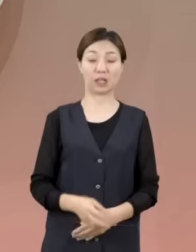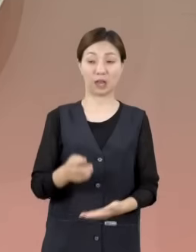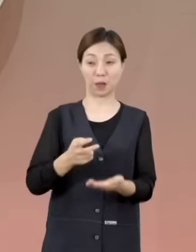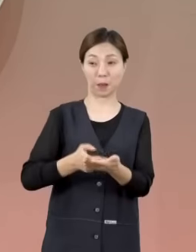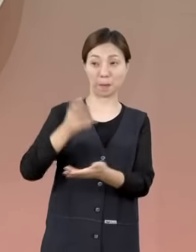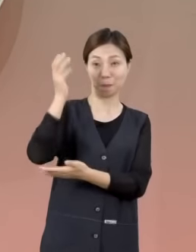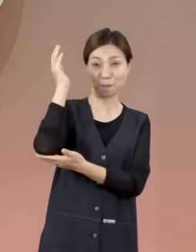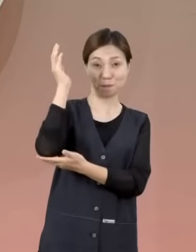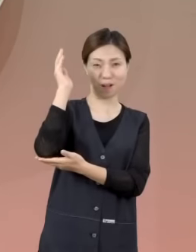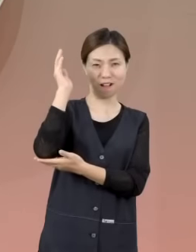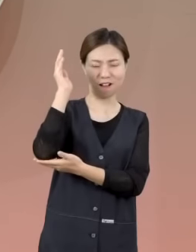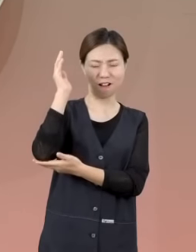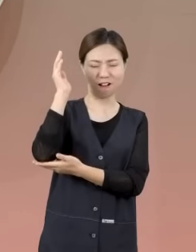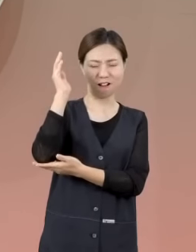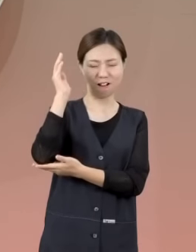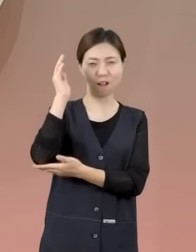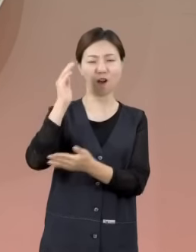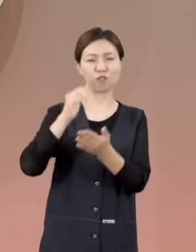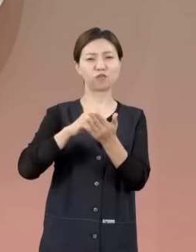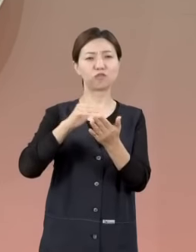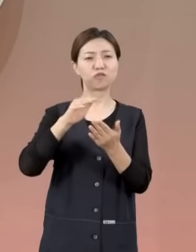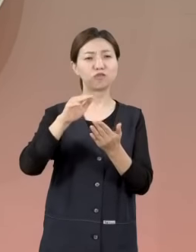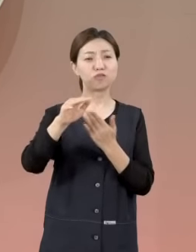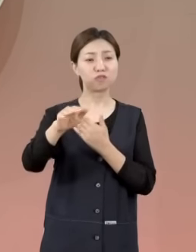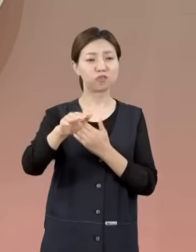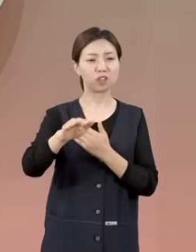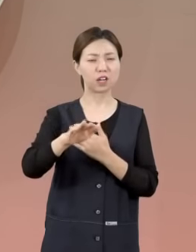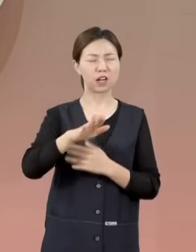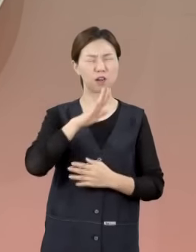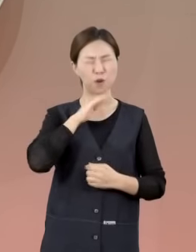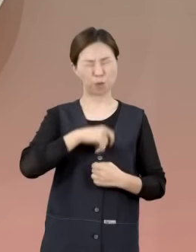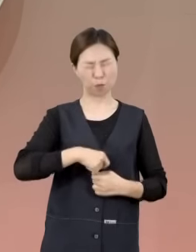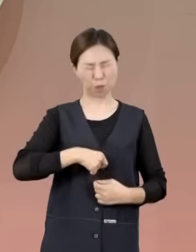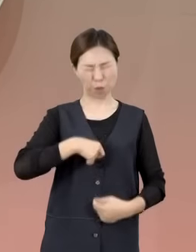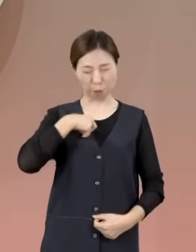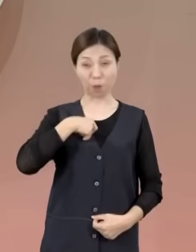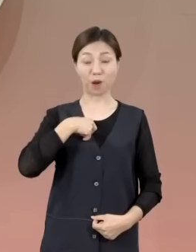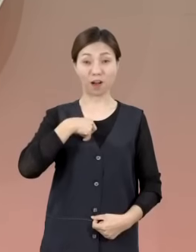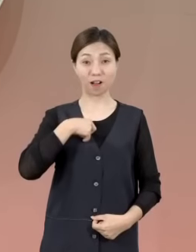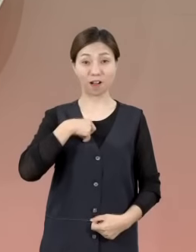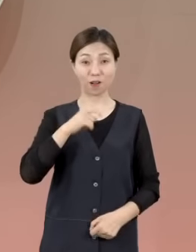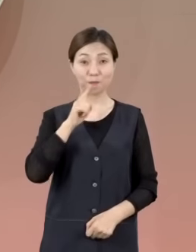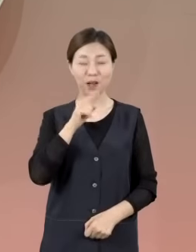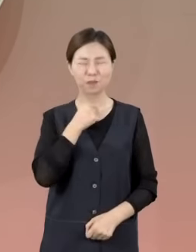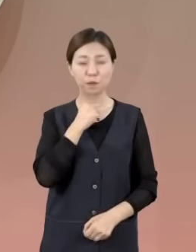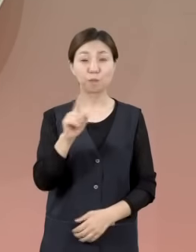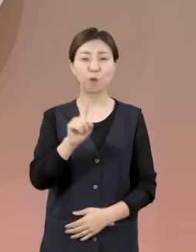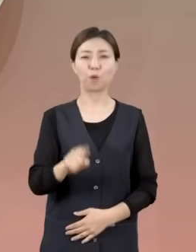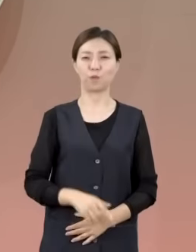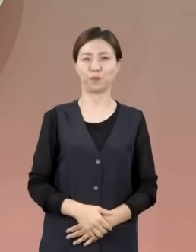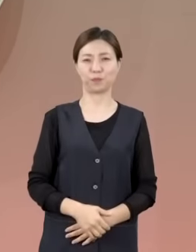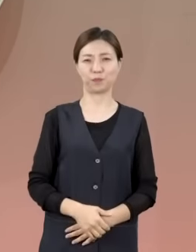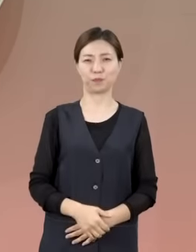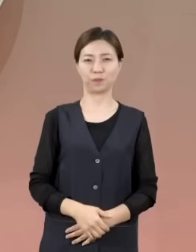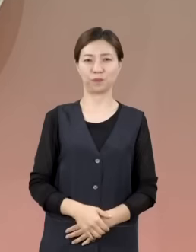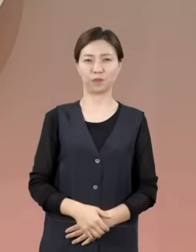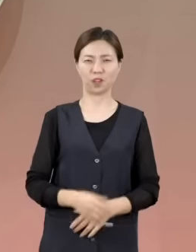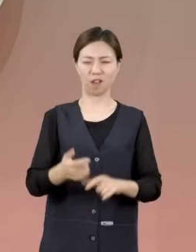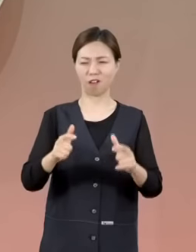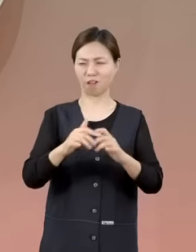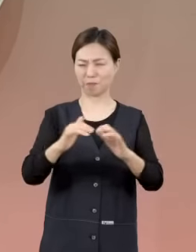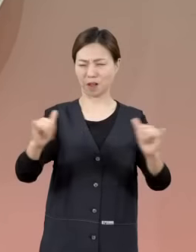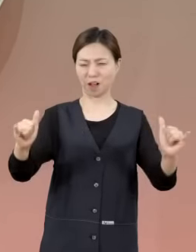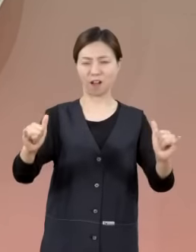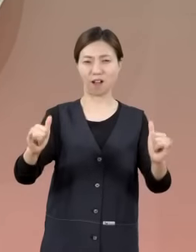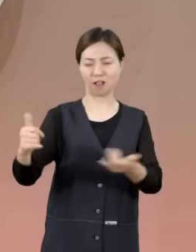오래했다 그런데 솔직히 이야기하면 소나무를 진행하면서